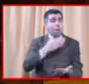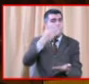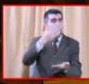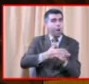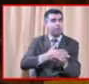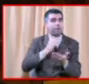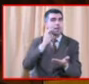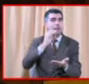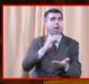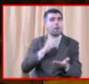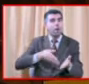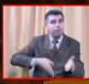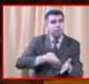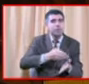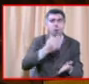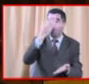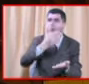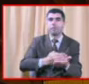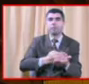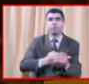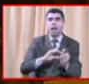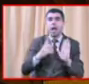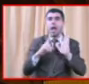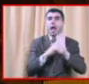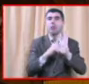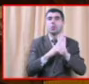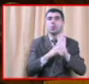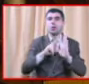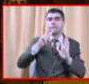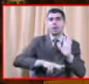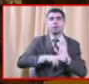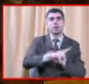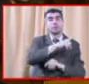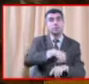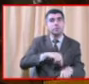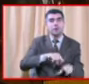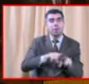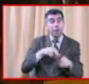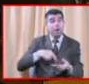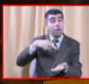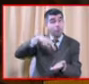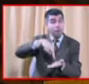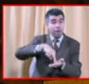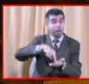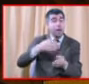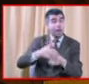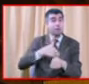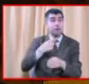موقع داكشي. انا كنت في عين المكان، يعني ما كاين لا مزايدات لهم، انه الحادث